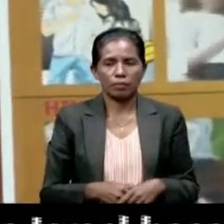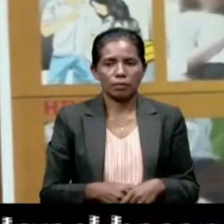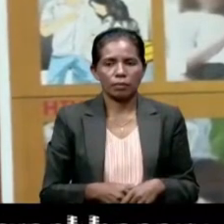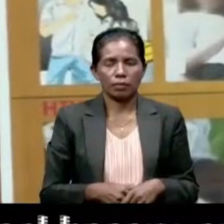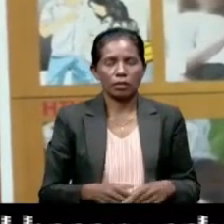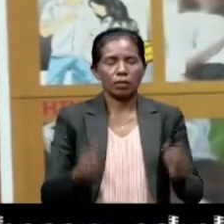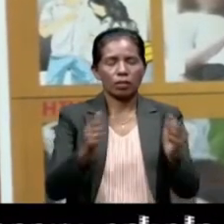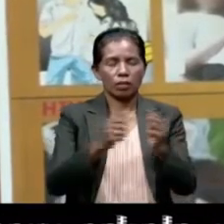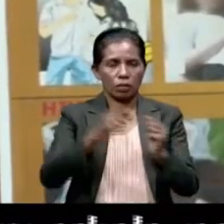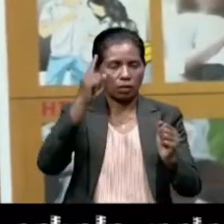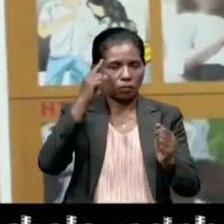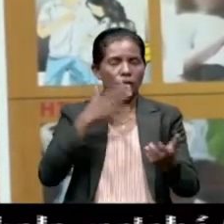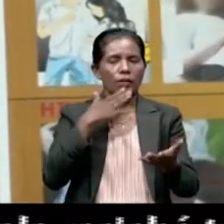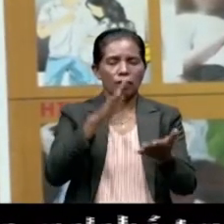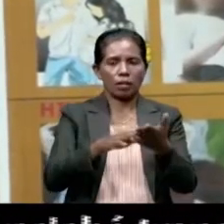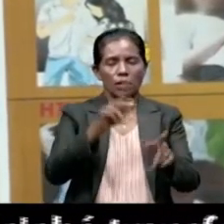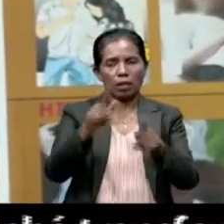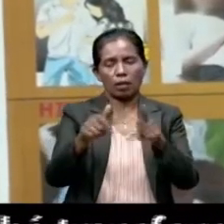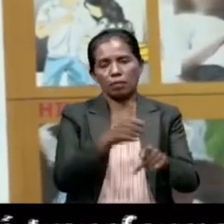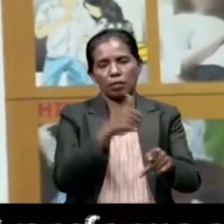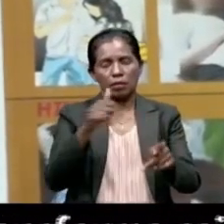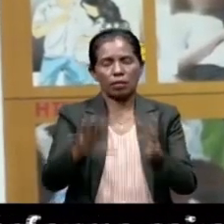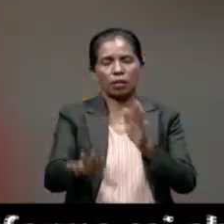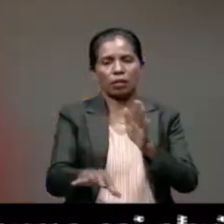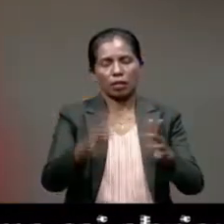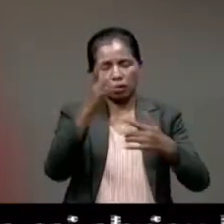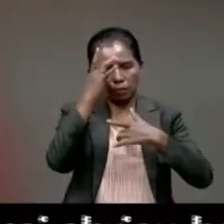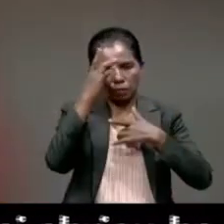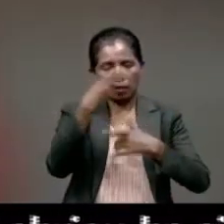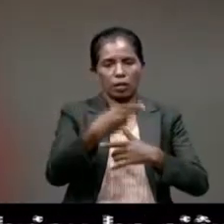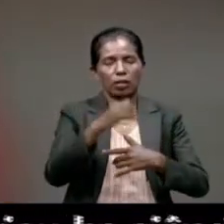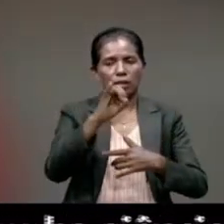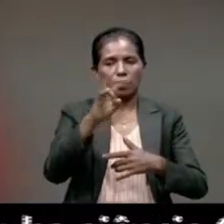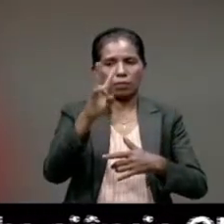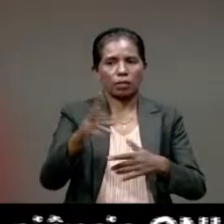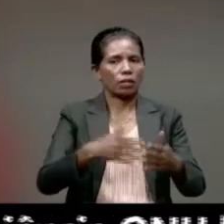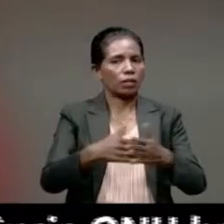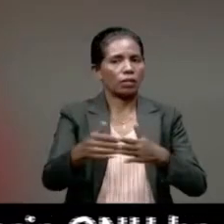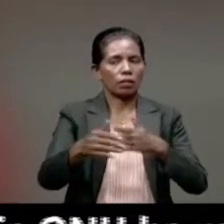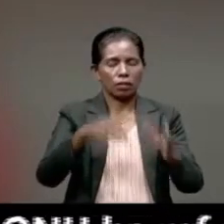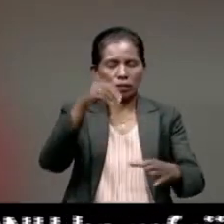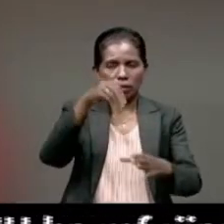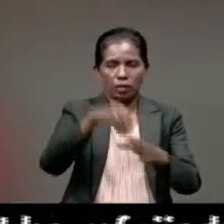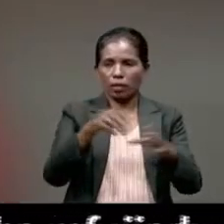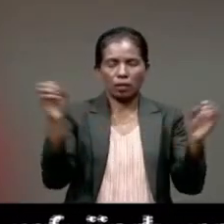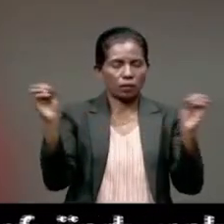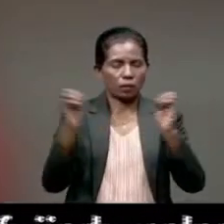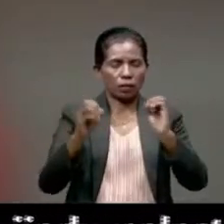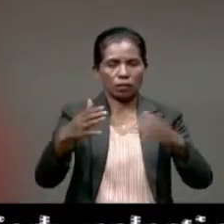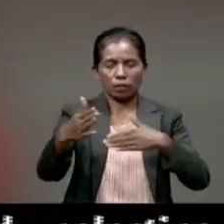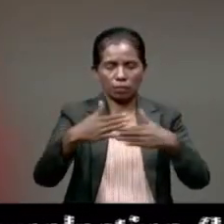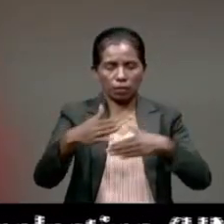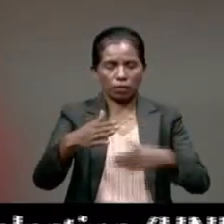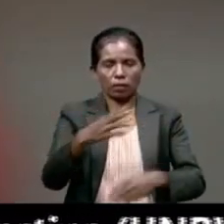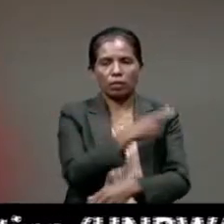Ho pensamento ne maka ema balo nebe hetan diagnose moras HIV sida dala barak izolaan no lakohi atu hakbesi ba